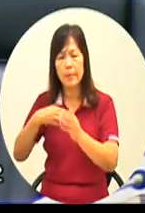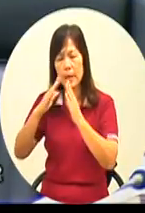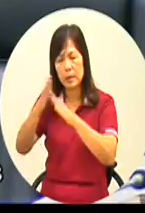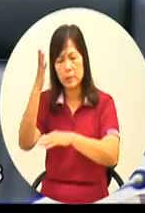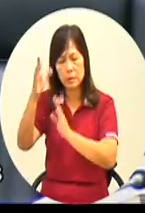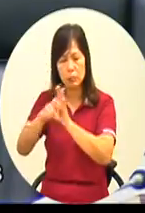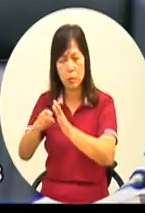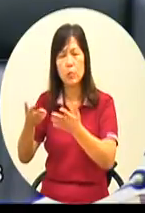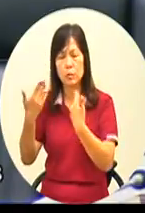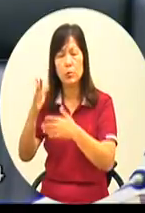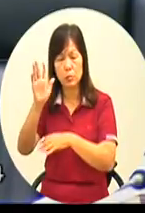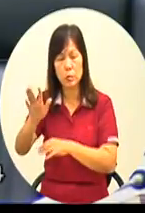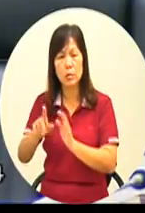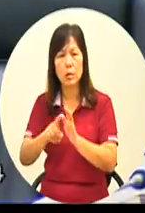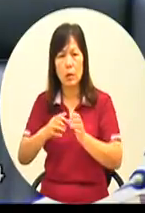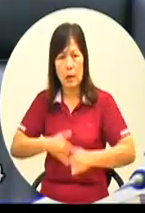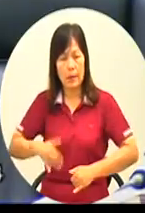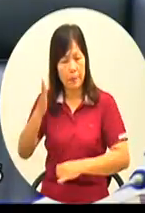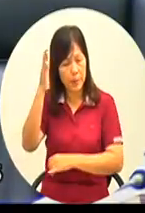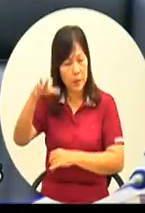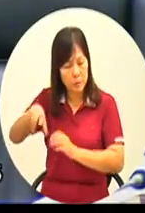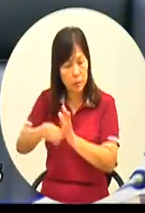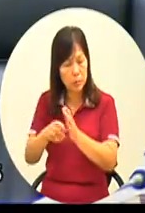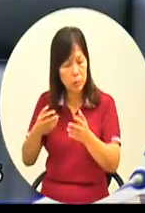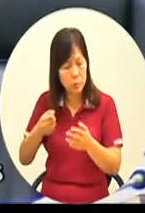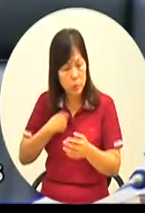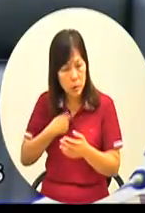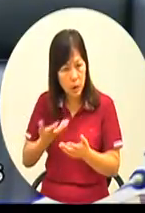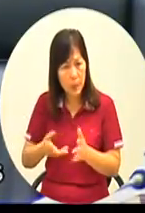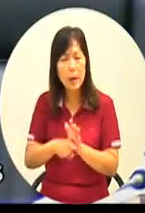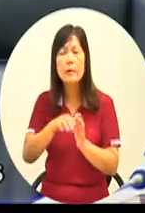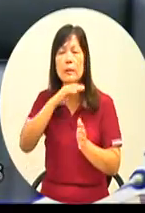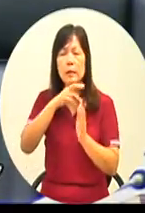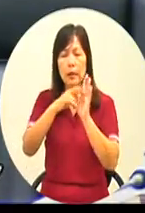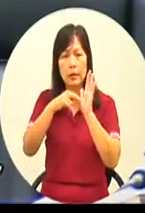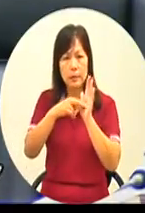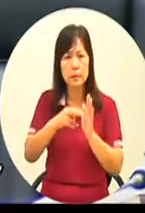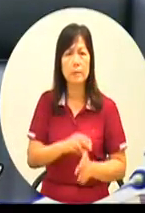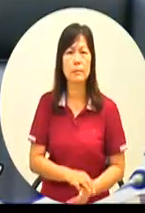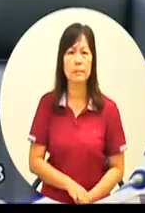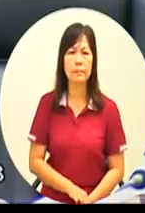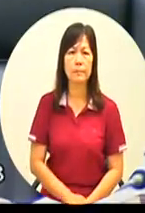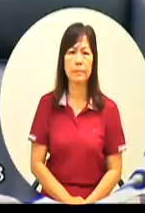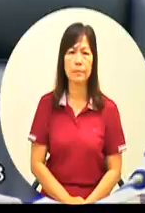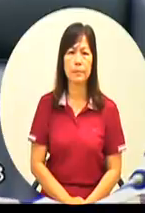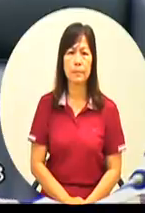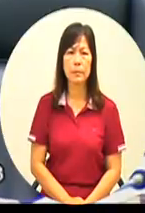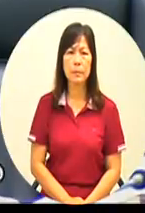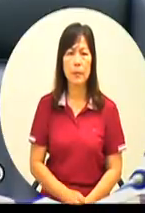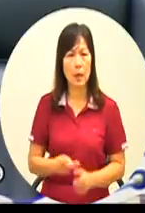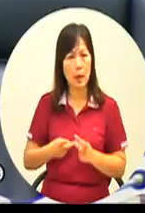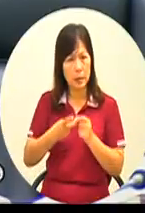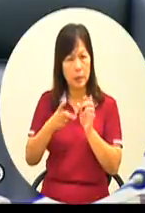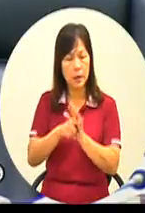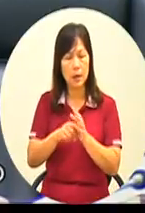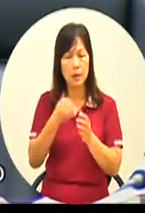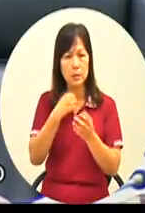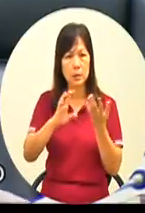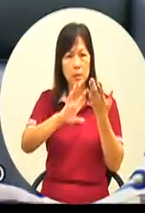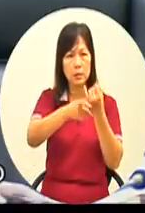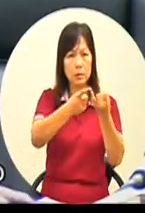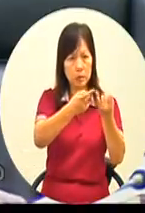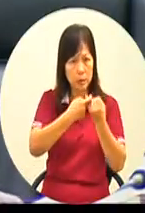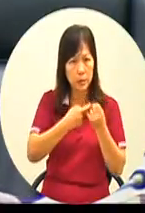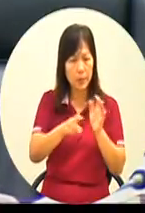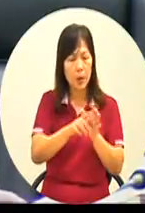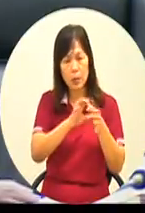有掌握，我不知道民政局这边有多少，等一下你跟我说明，哈。第二个就是说，我们在新住民的这个相关的